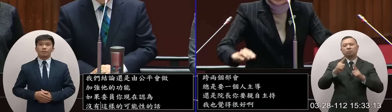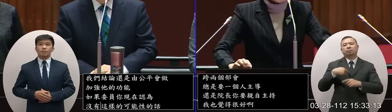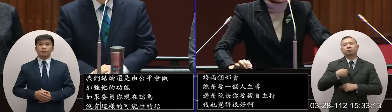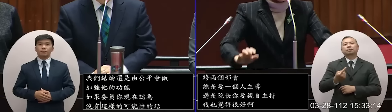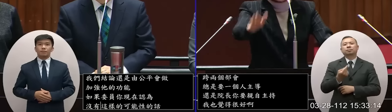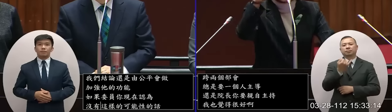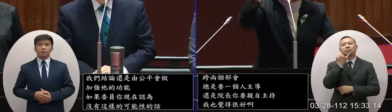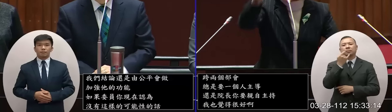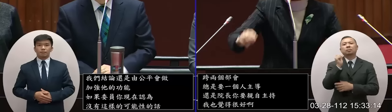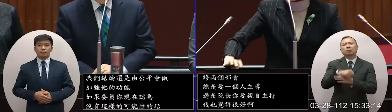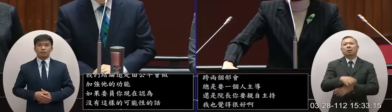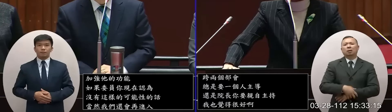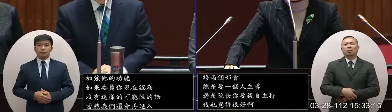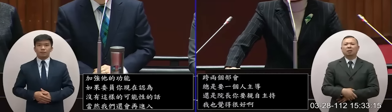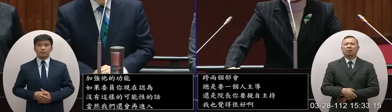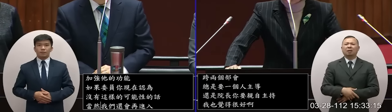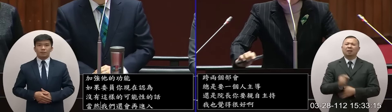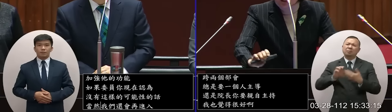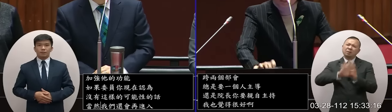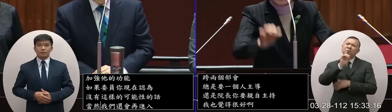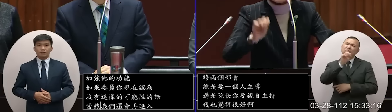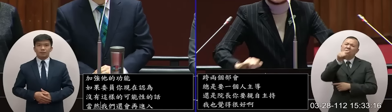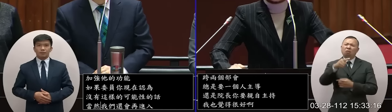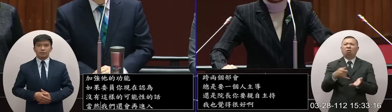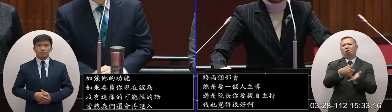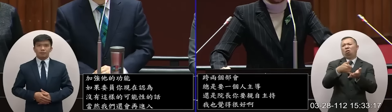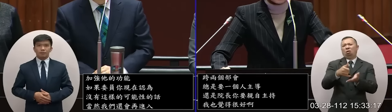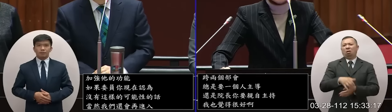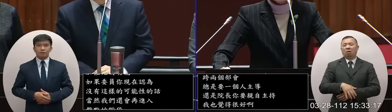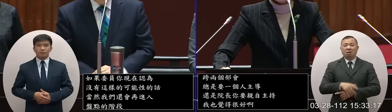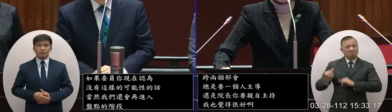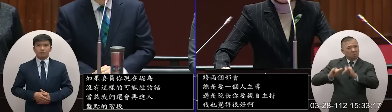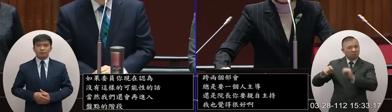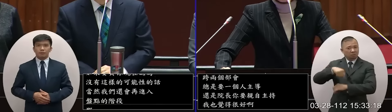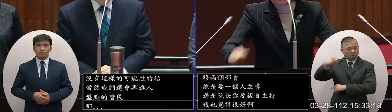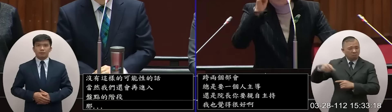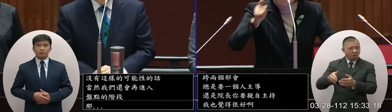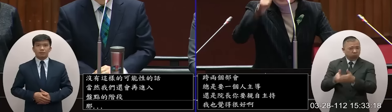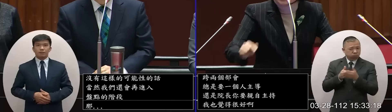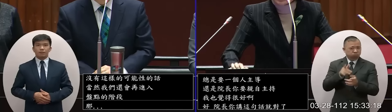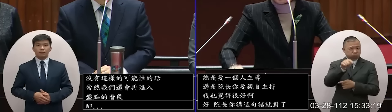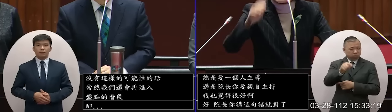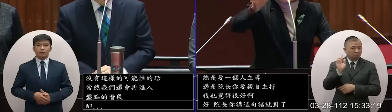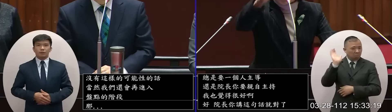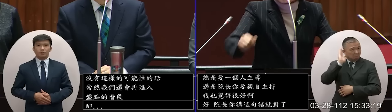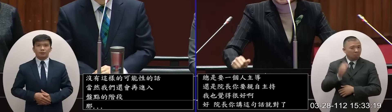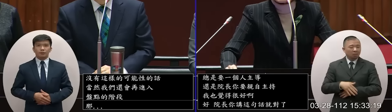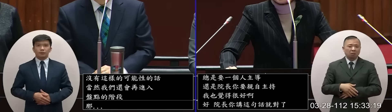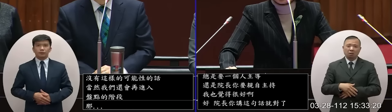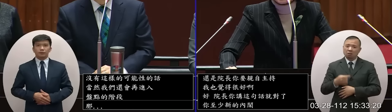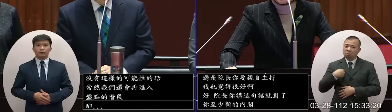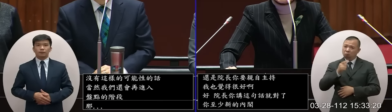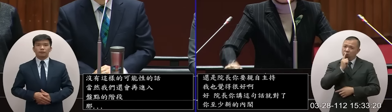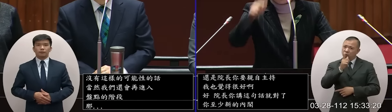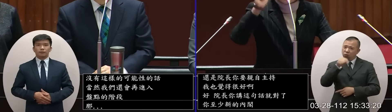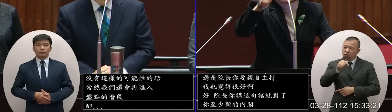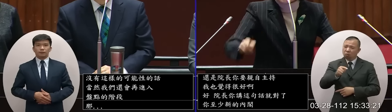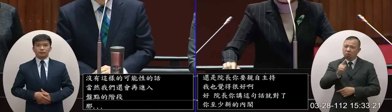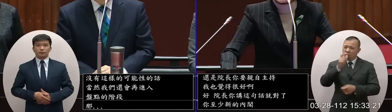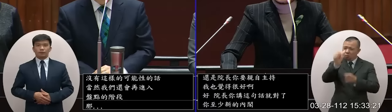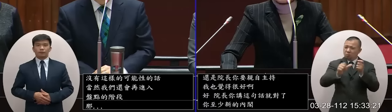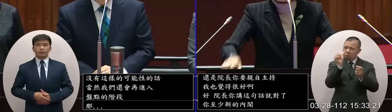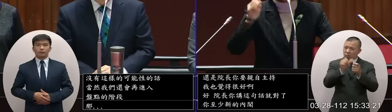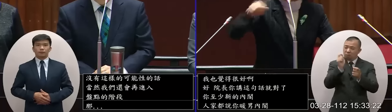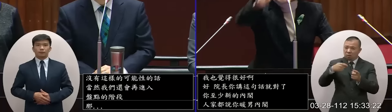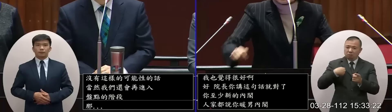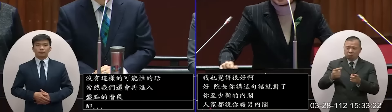内阁，人家都说你软男内阁，你真的有面对民意吗？除非本席讲的这将近五年的时间，我每一份